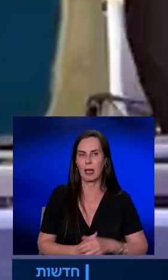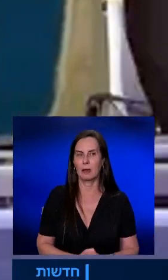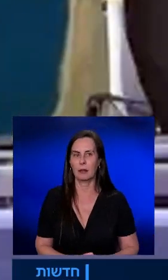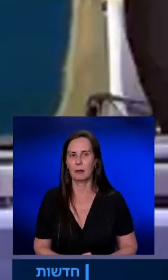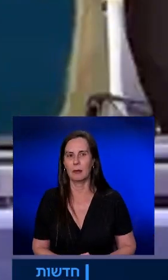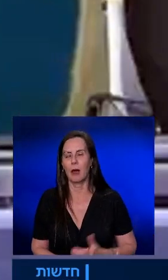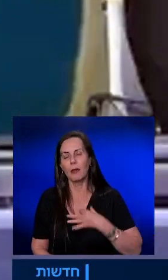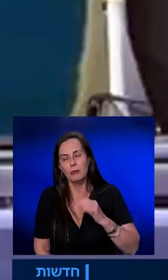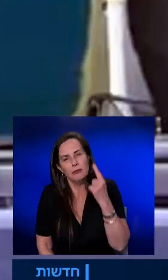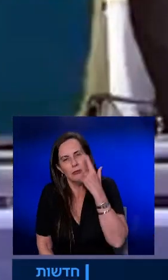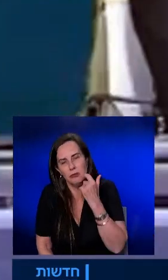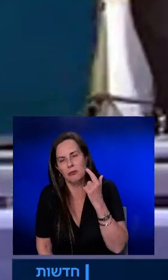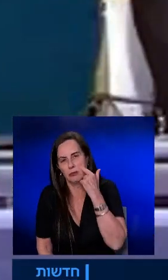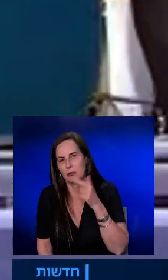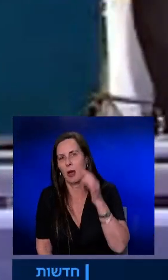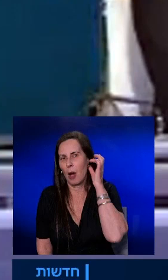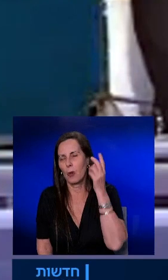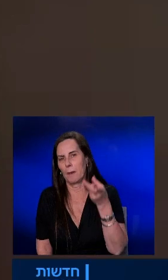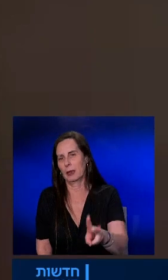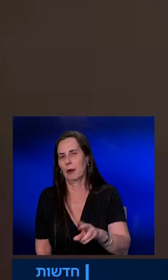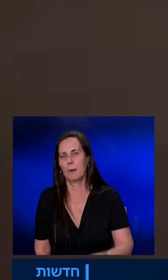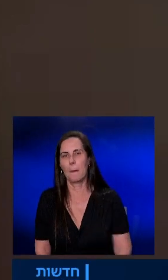أن ننعى الزميلة